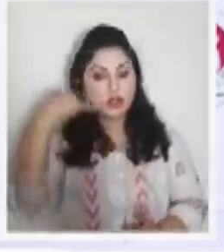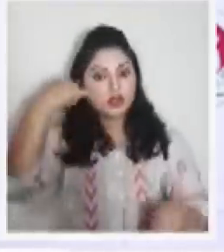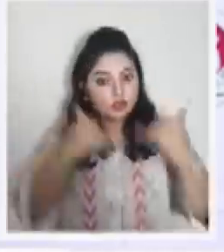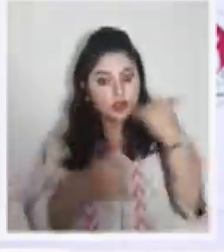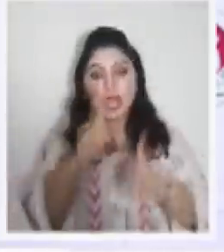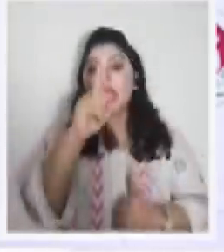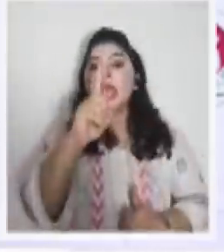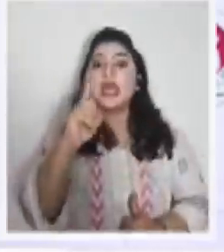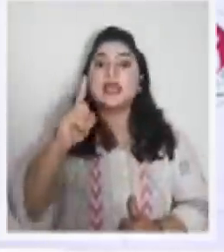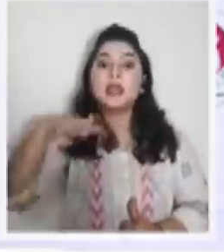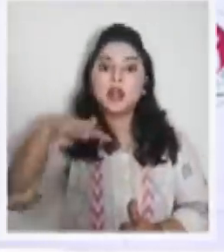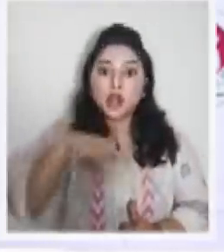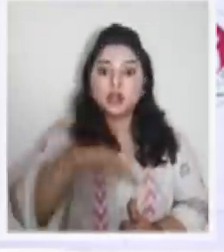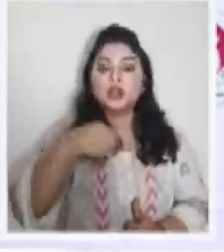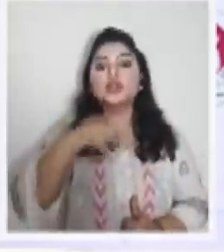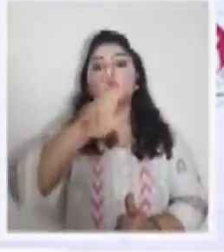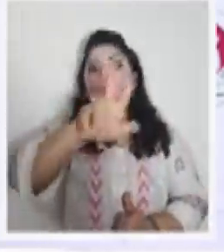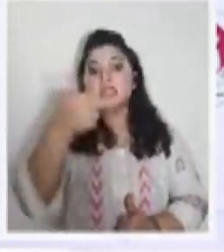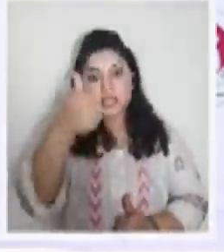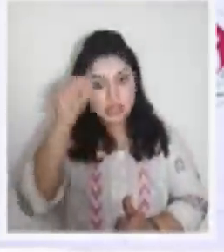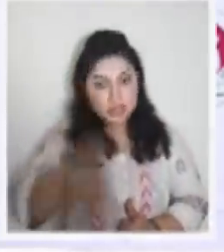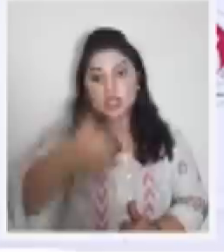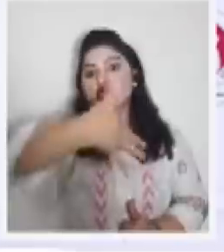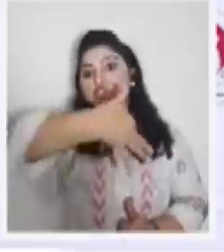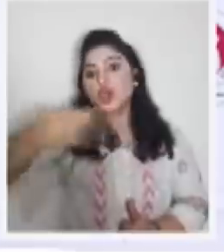159431টি, এ পর্যন্ত ফোন গ্রহণ করা হয়েছে